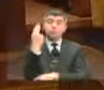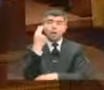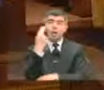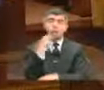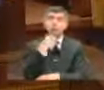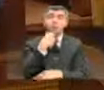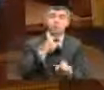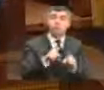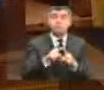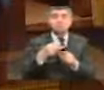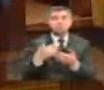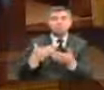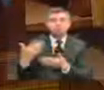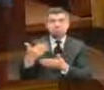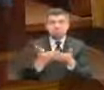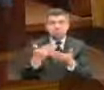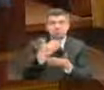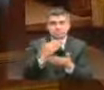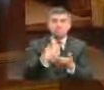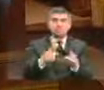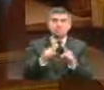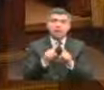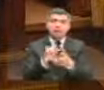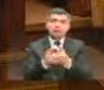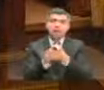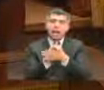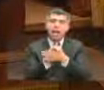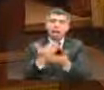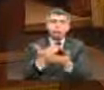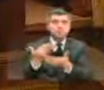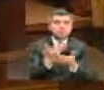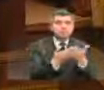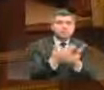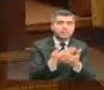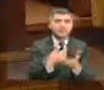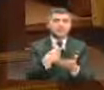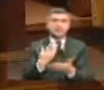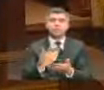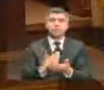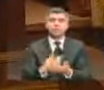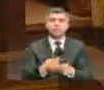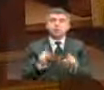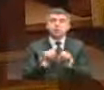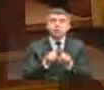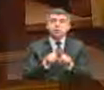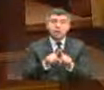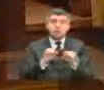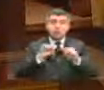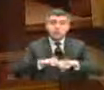هناك الزبونية، هناك المحسوبية، هناك في إجراء واحد المجموعة ديال عدم القبول بسلك الماستر